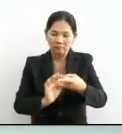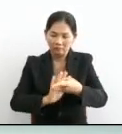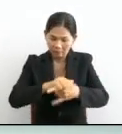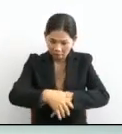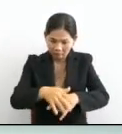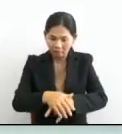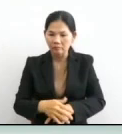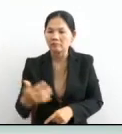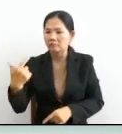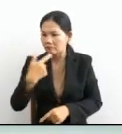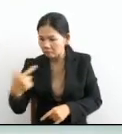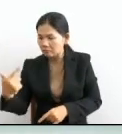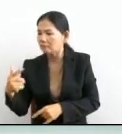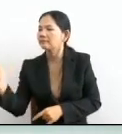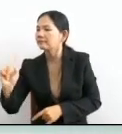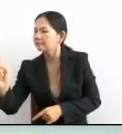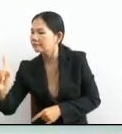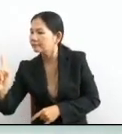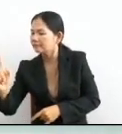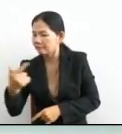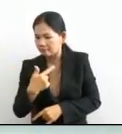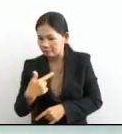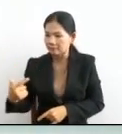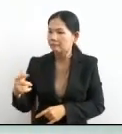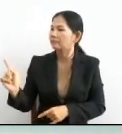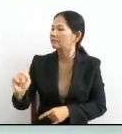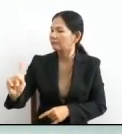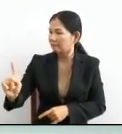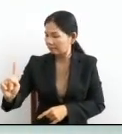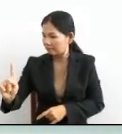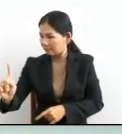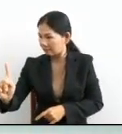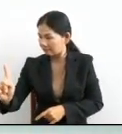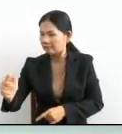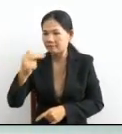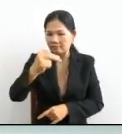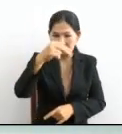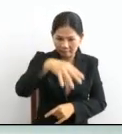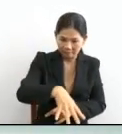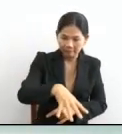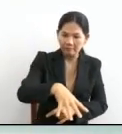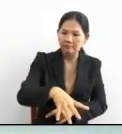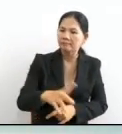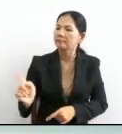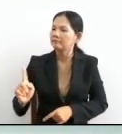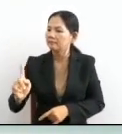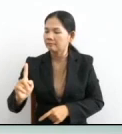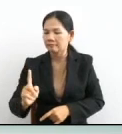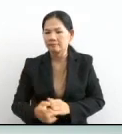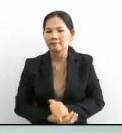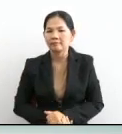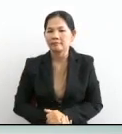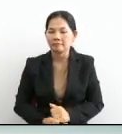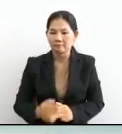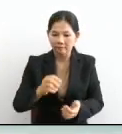chà con này chàm thế chà ta cái đầm đầm lông mì nữ chà còn lại nát khá